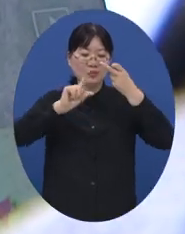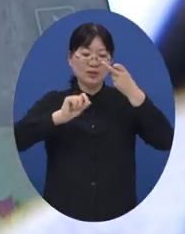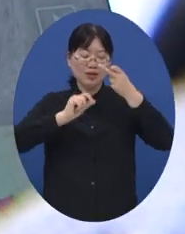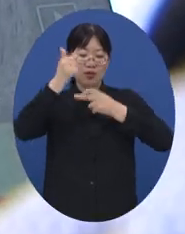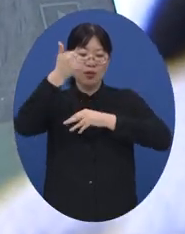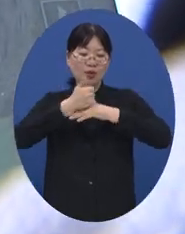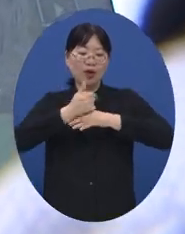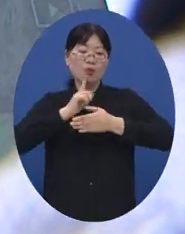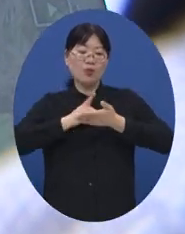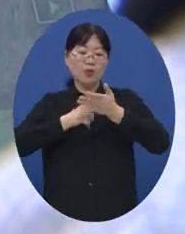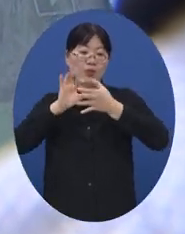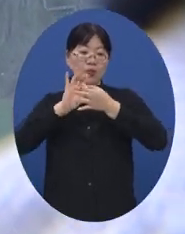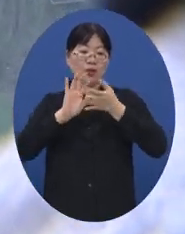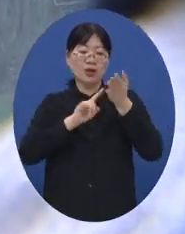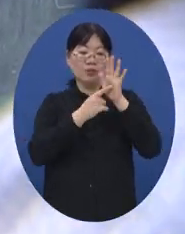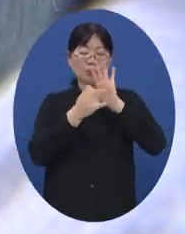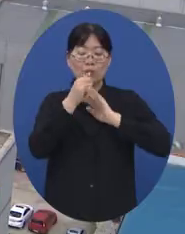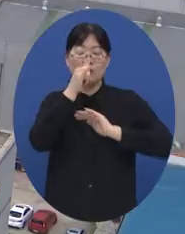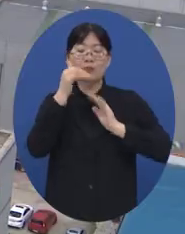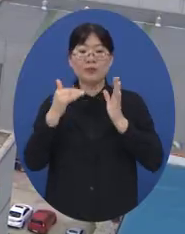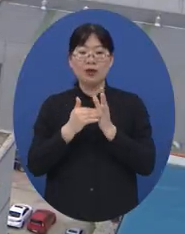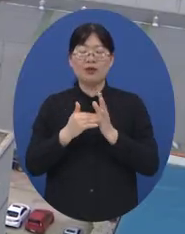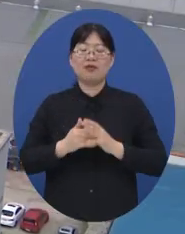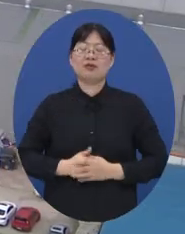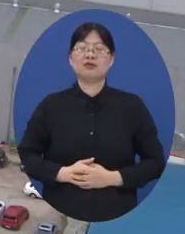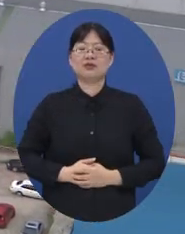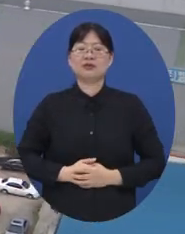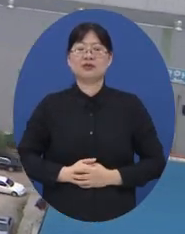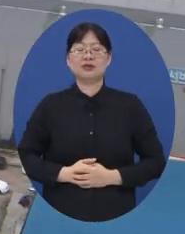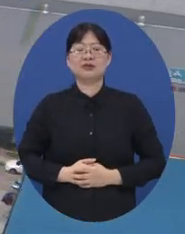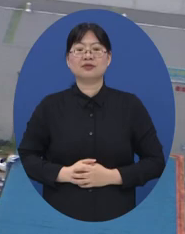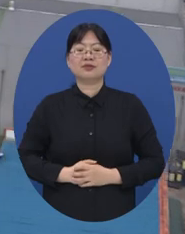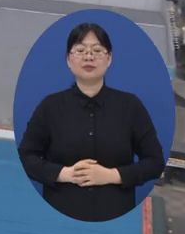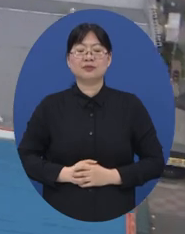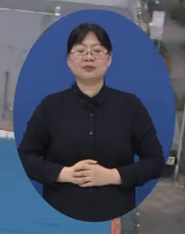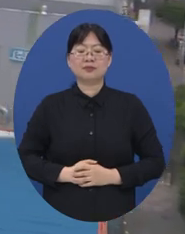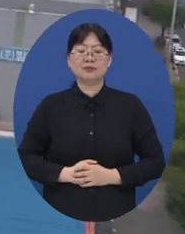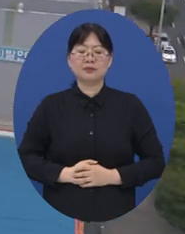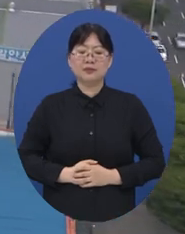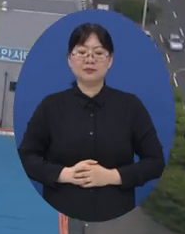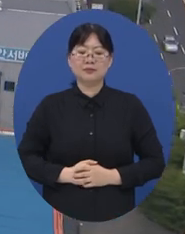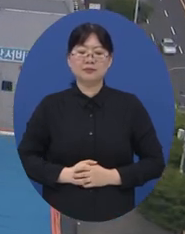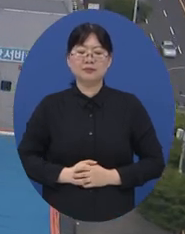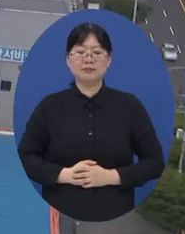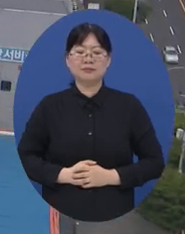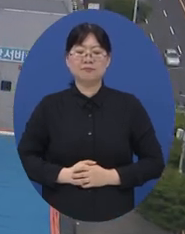성과 보고회를 통해 공개될 예정입니다. 경기 슈TV 최창순입니다.